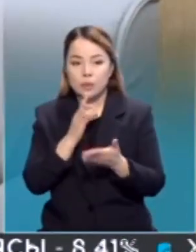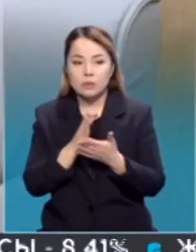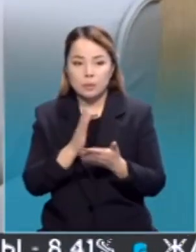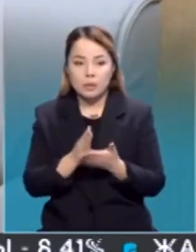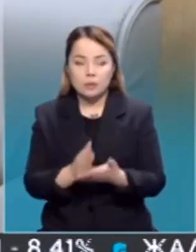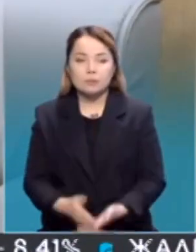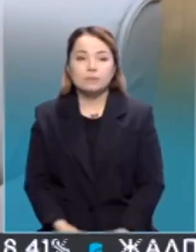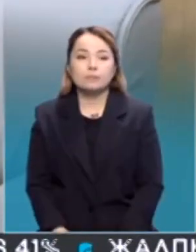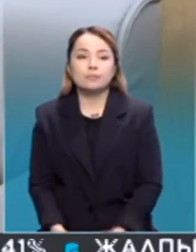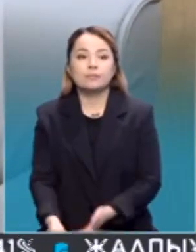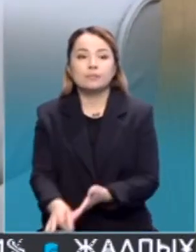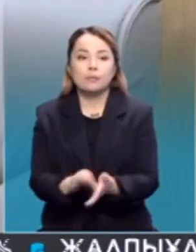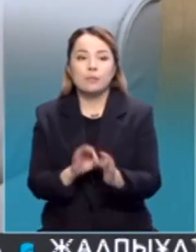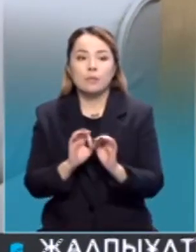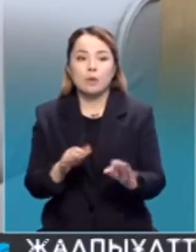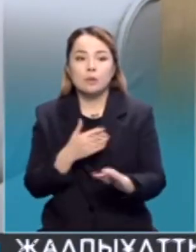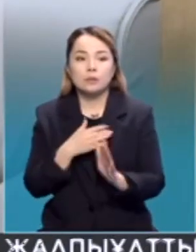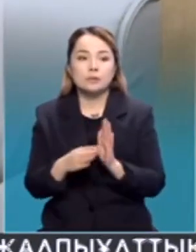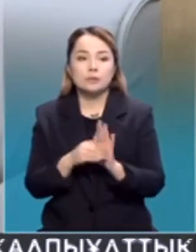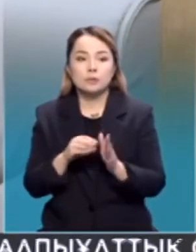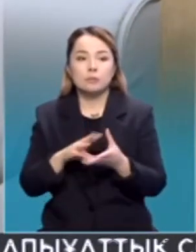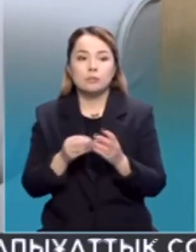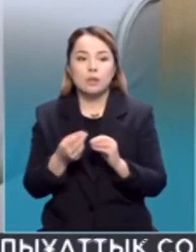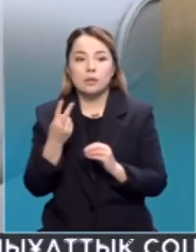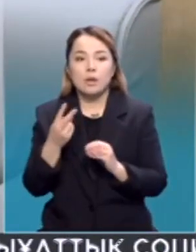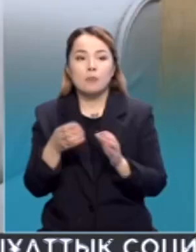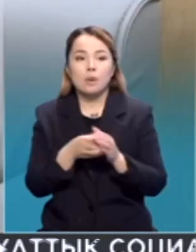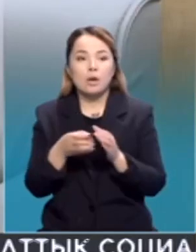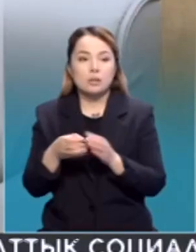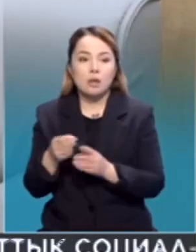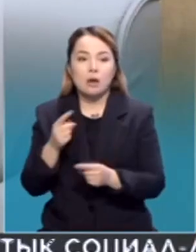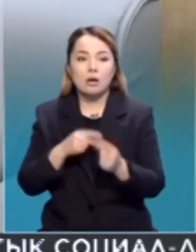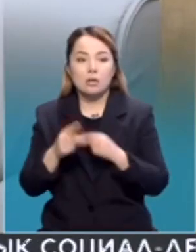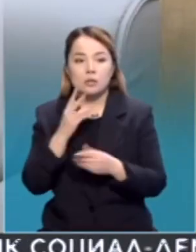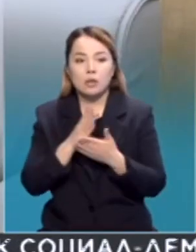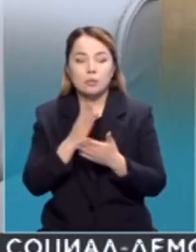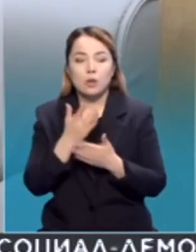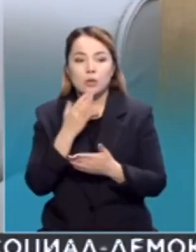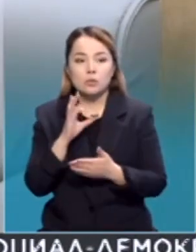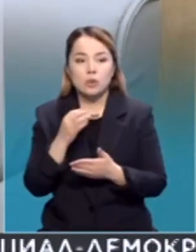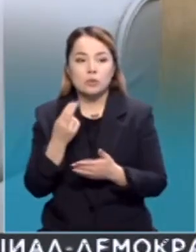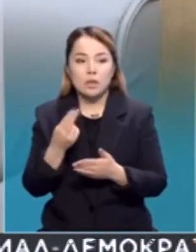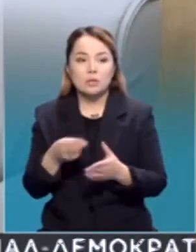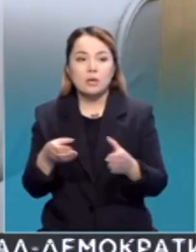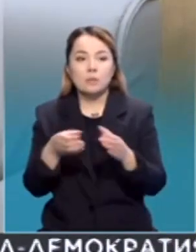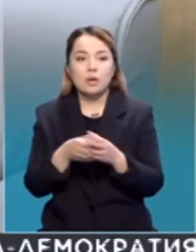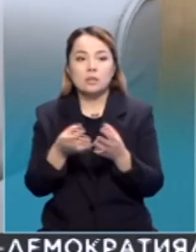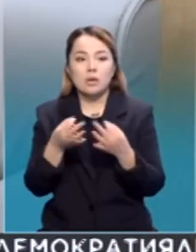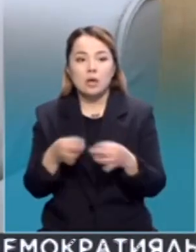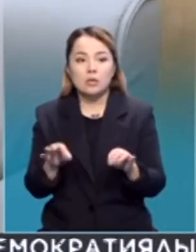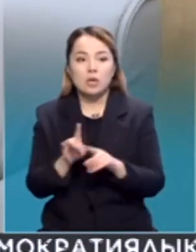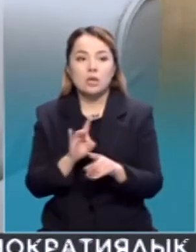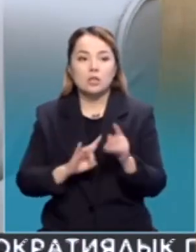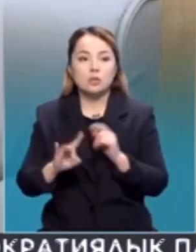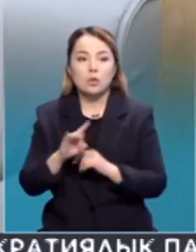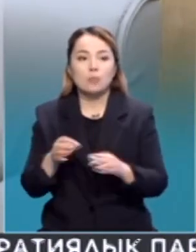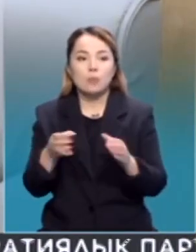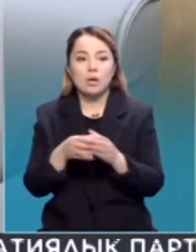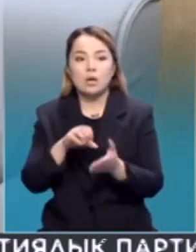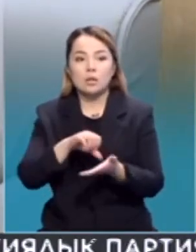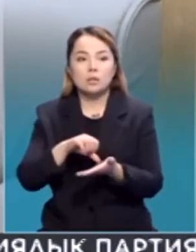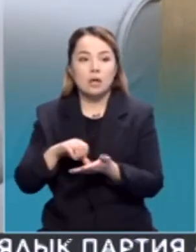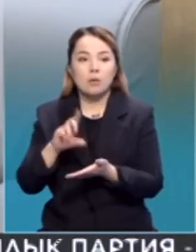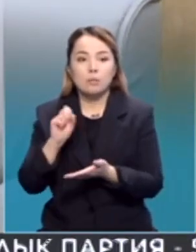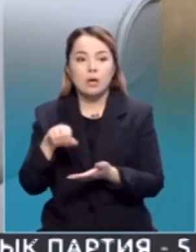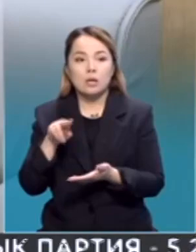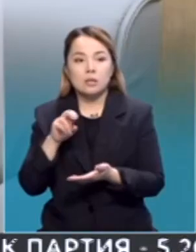скажу, что бірден айтайын, сайлау жарнасы 2 партияға да қайтарылады. Жалпыұлттық социал-демократиялық және Республика партиясына.